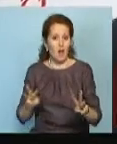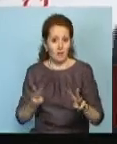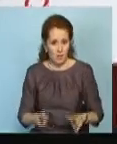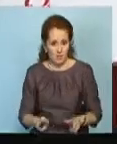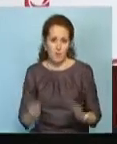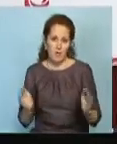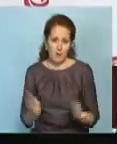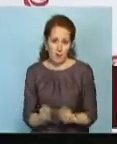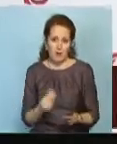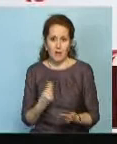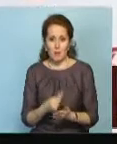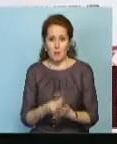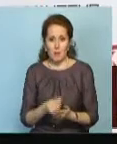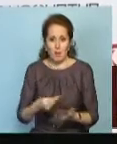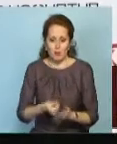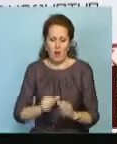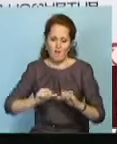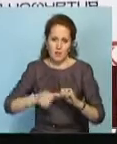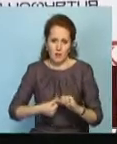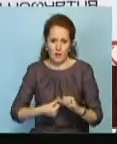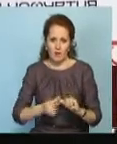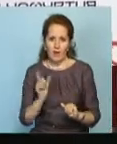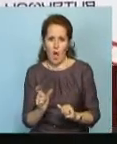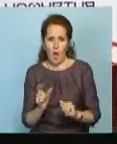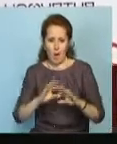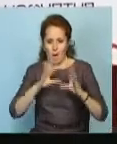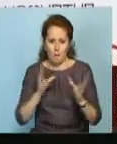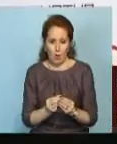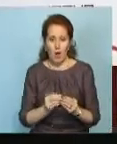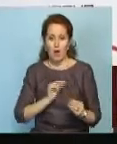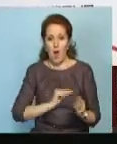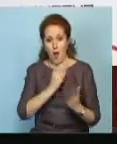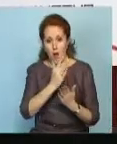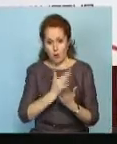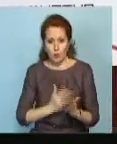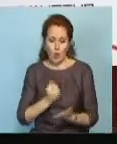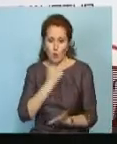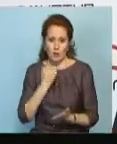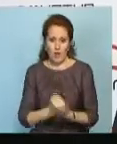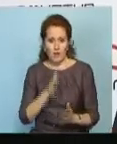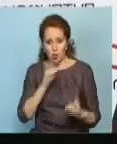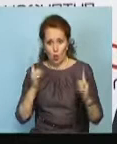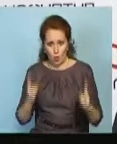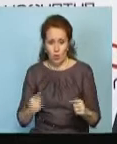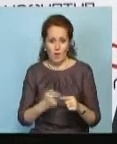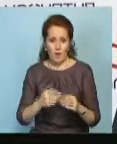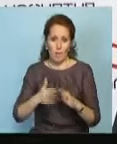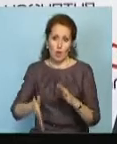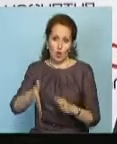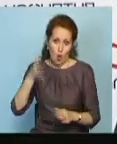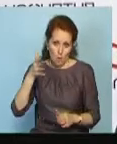минимальный размер платежа будет предусматривать фиксированный набор работ, который должен будет регламентно провести в установленные сроки на этом доме. Граждане,